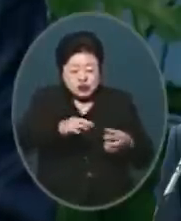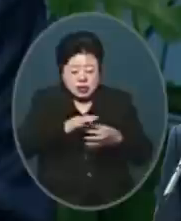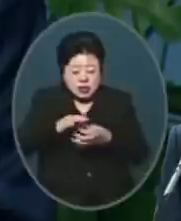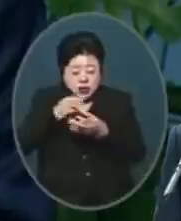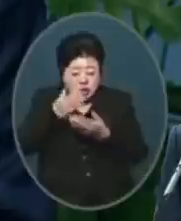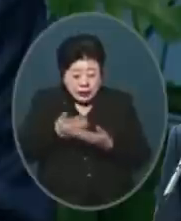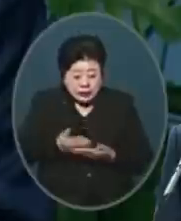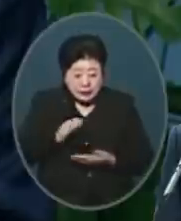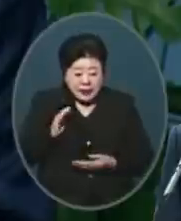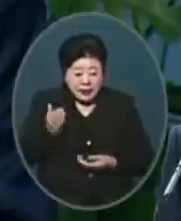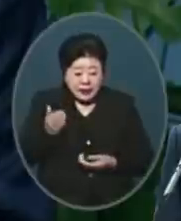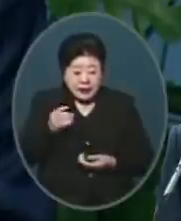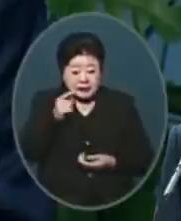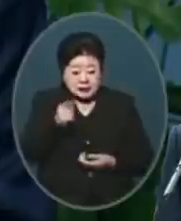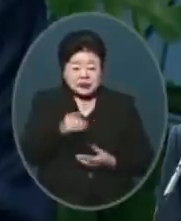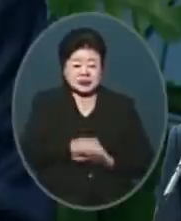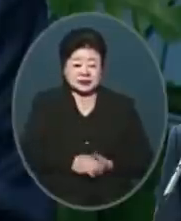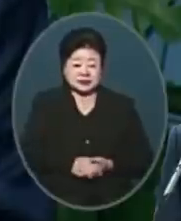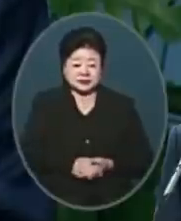그게는